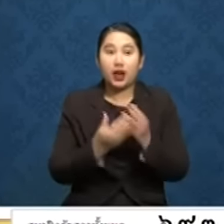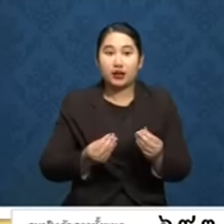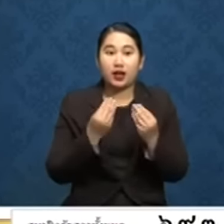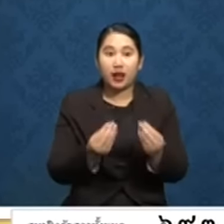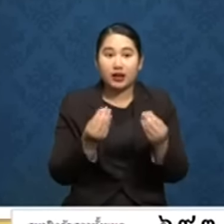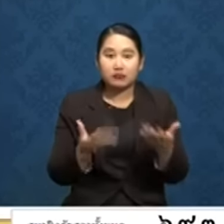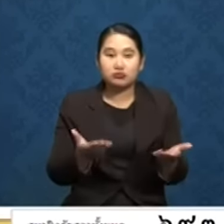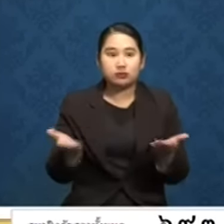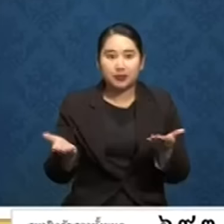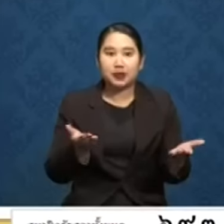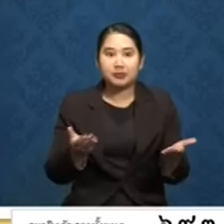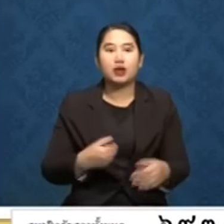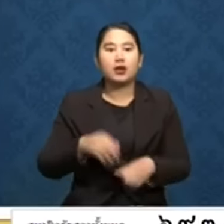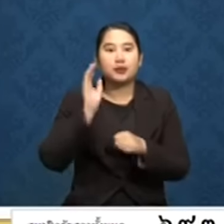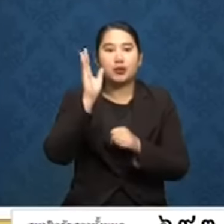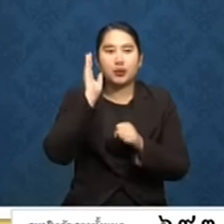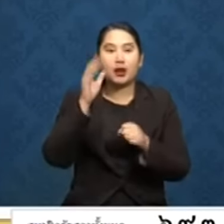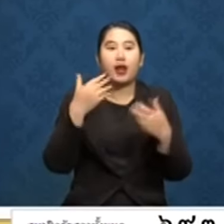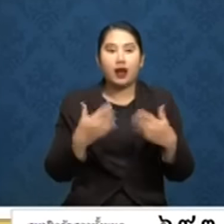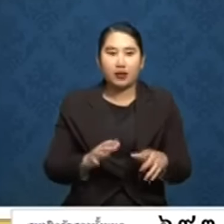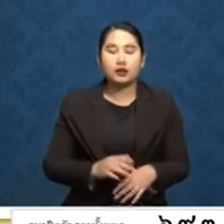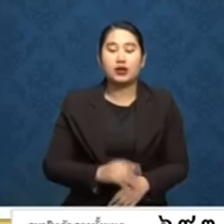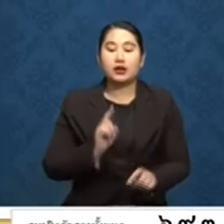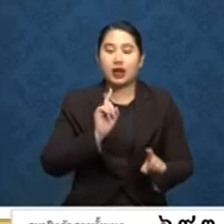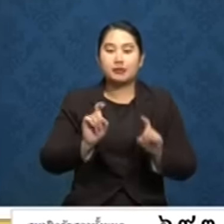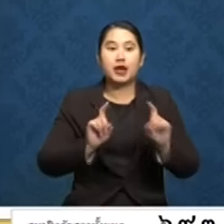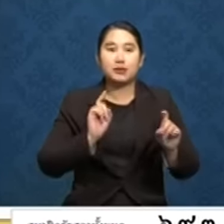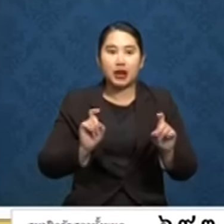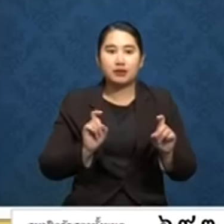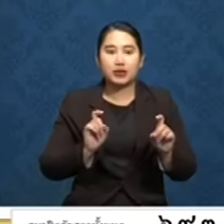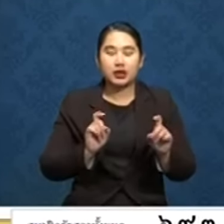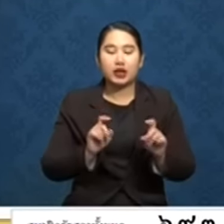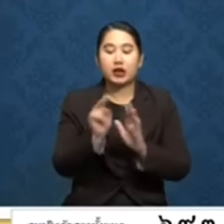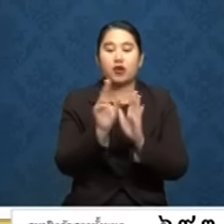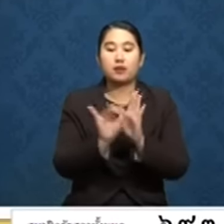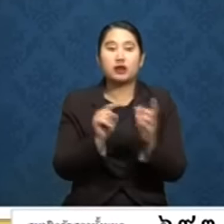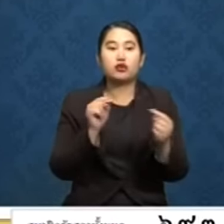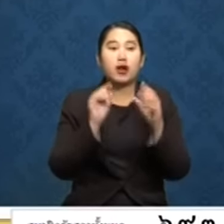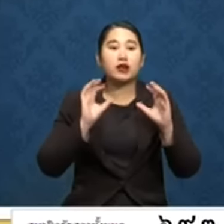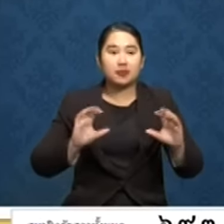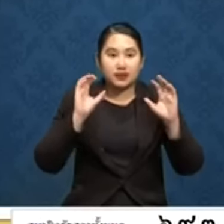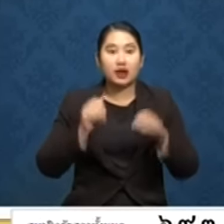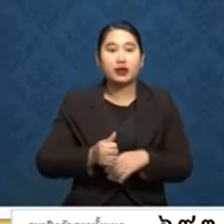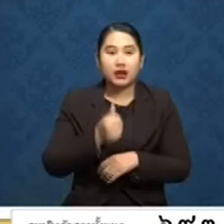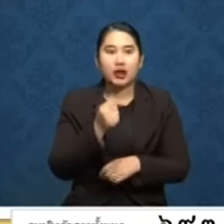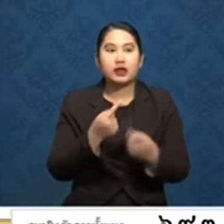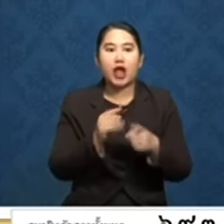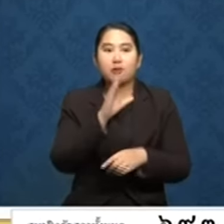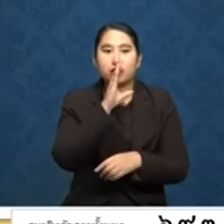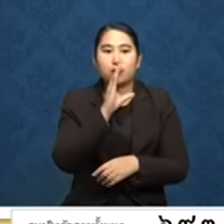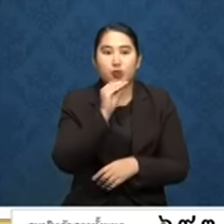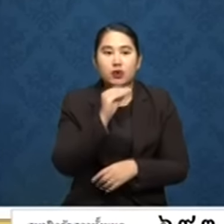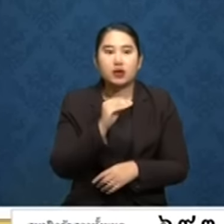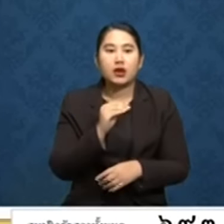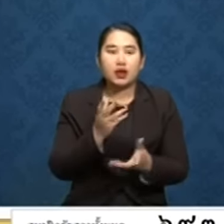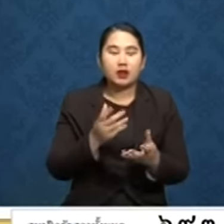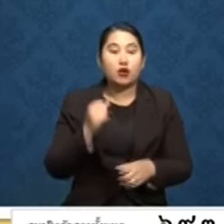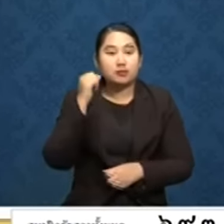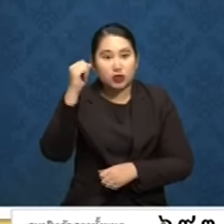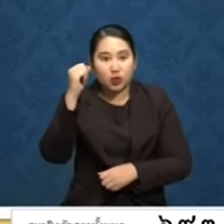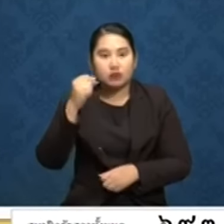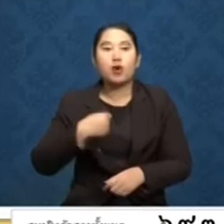กได้ซักถามนโยบายของรัฐบาลแต่ถ้าก้าวล่วงไปมีผู้ประท้วงผ